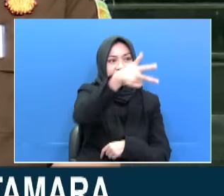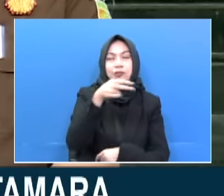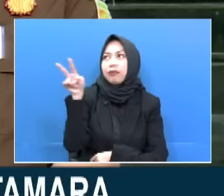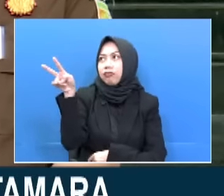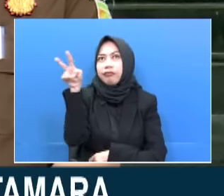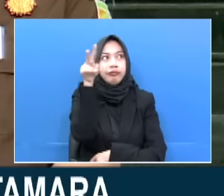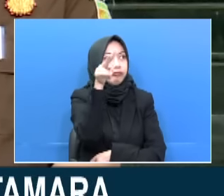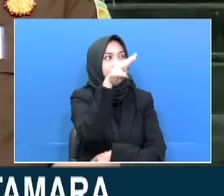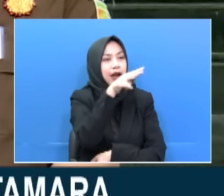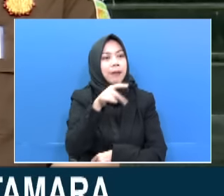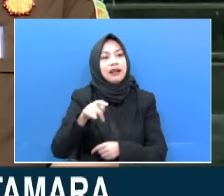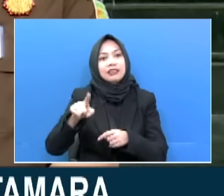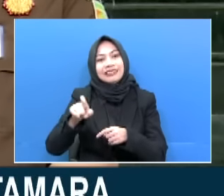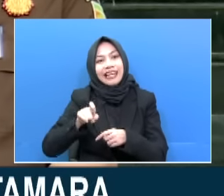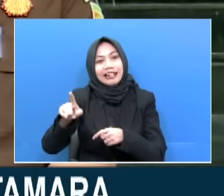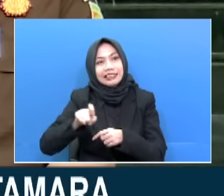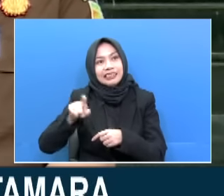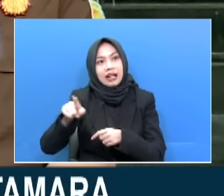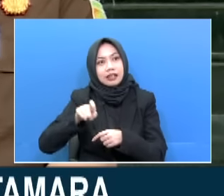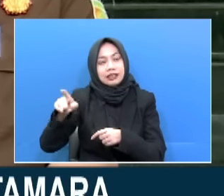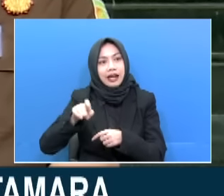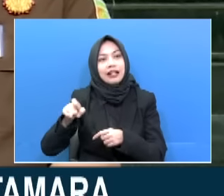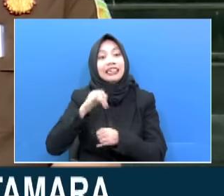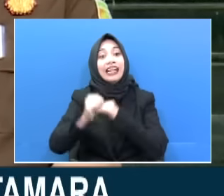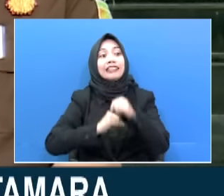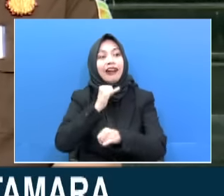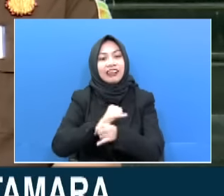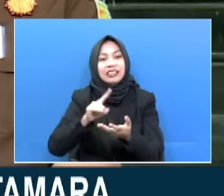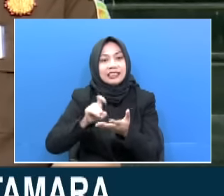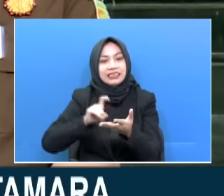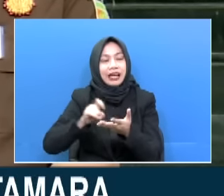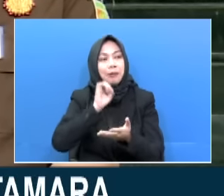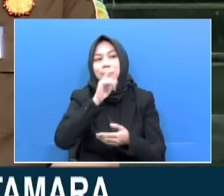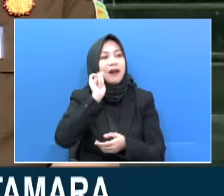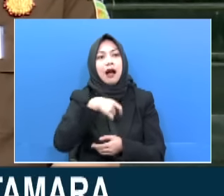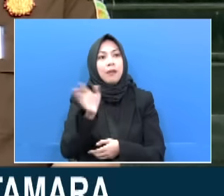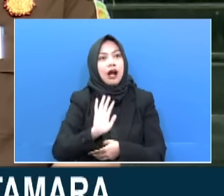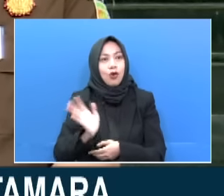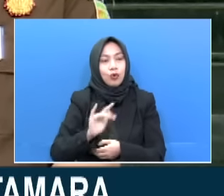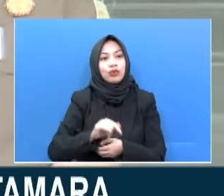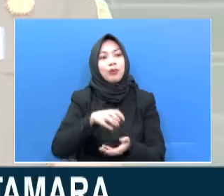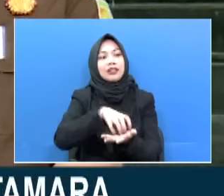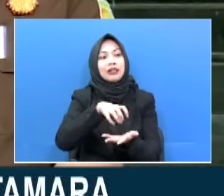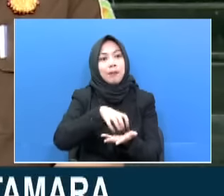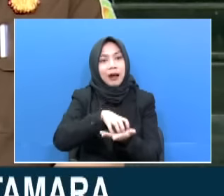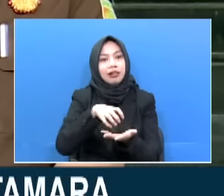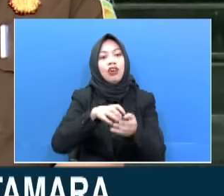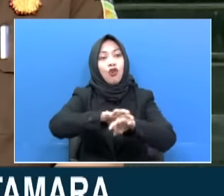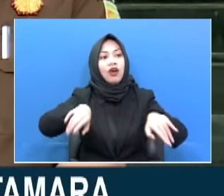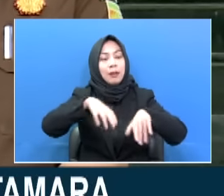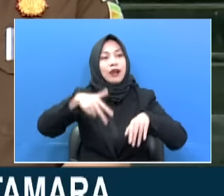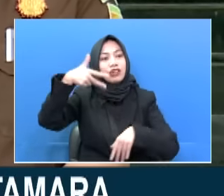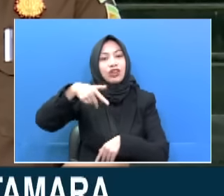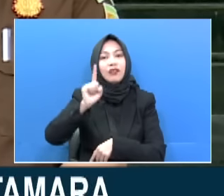melalui browsing di internet untuk mengecek di lokasi Apakah ada sis atau tidak pada adagan